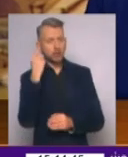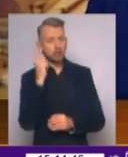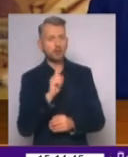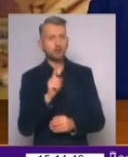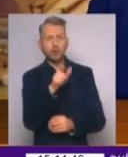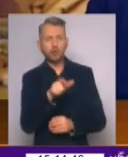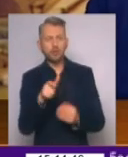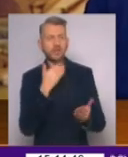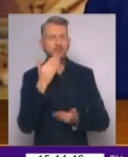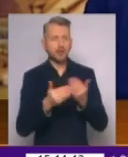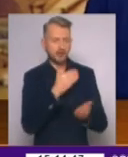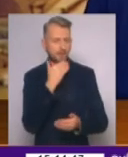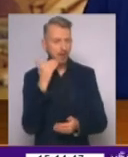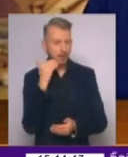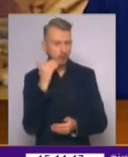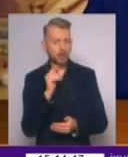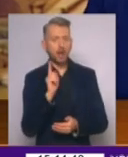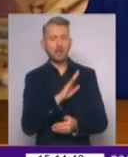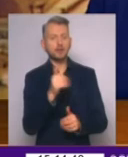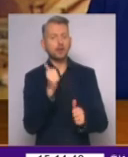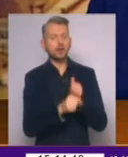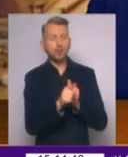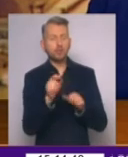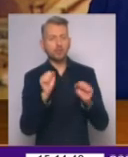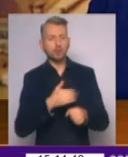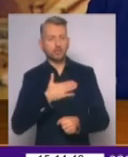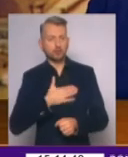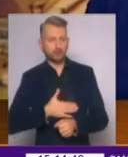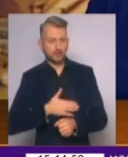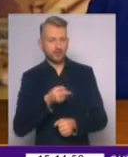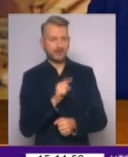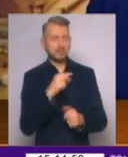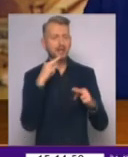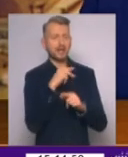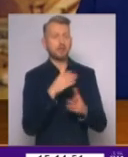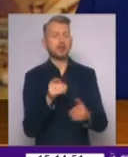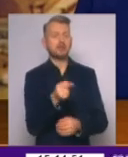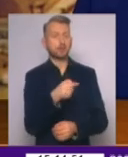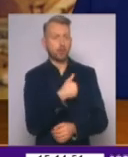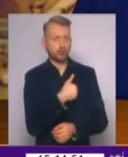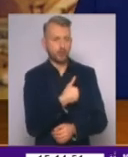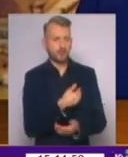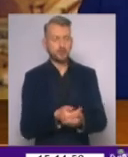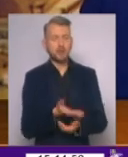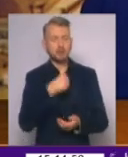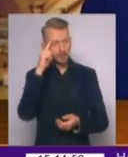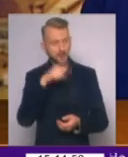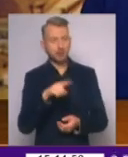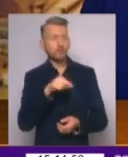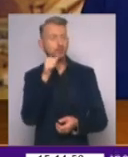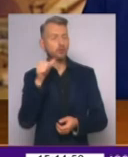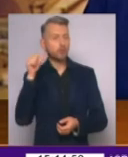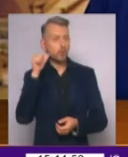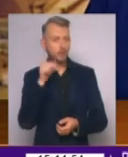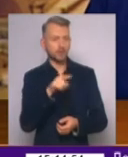людей звертається багато. Так, але не кожен може себе задовольнити власне тими ліками, якими він хоче. І ми знаємо, що в минулому році